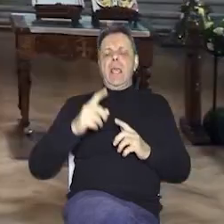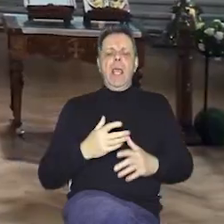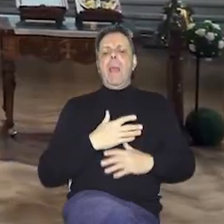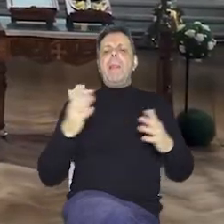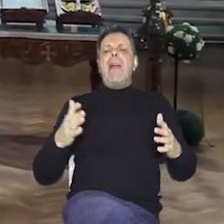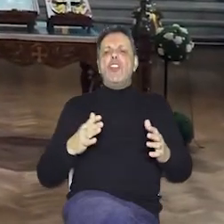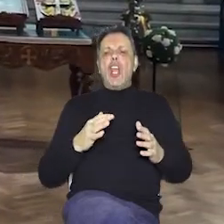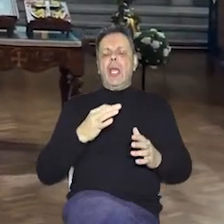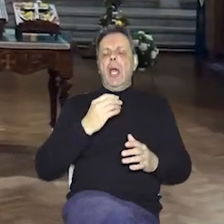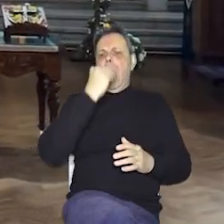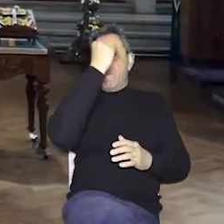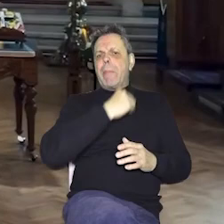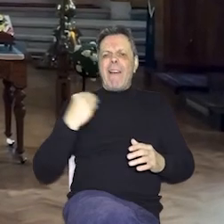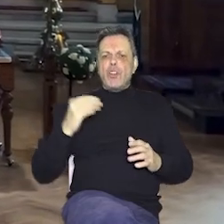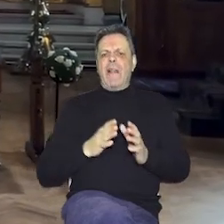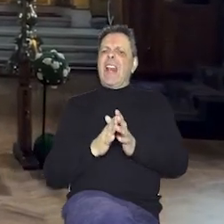hrama na Balkanu.